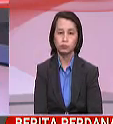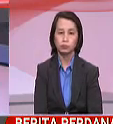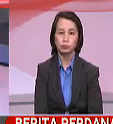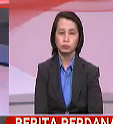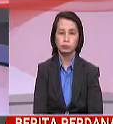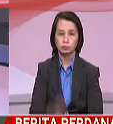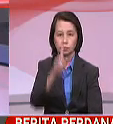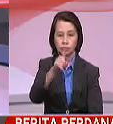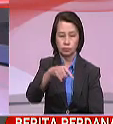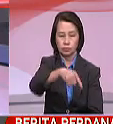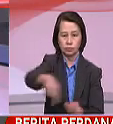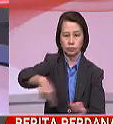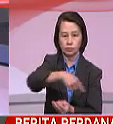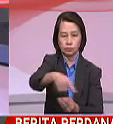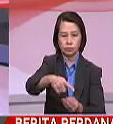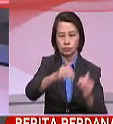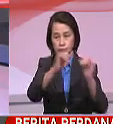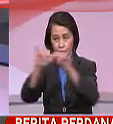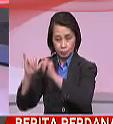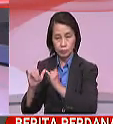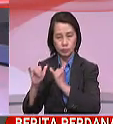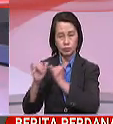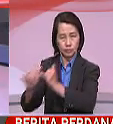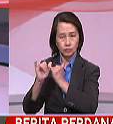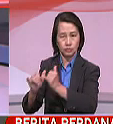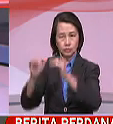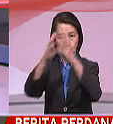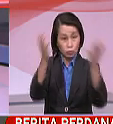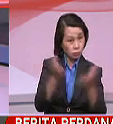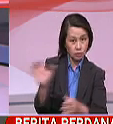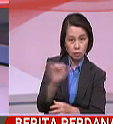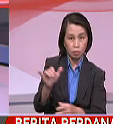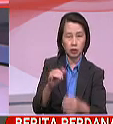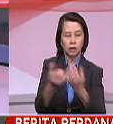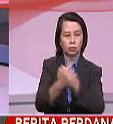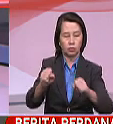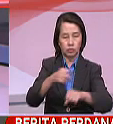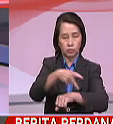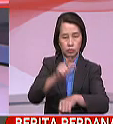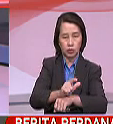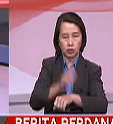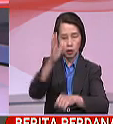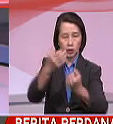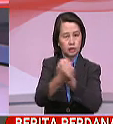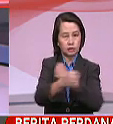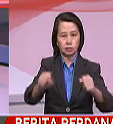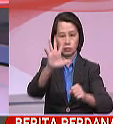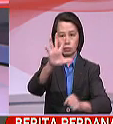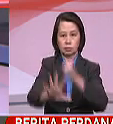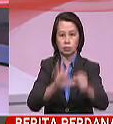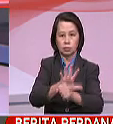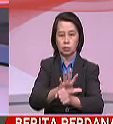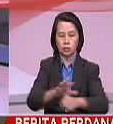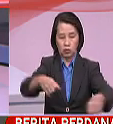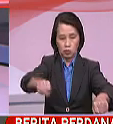eh salah satu Dita lumba bertaraf dunia akan dibina di Langkawi dan dijangkau setiap dalam tempoh lima tahun selama lancarkan sukan